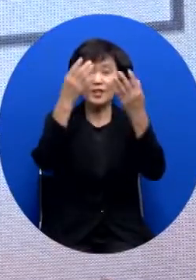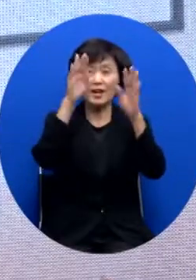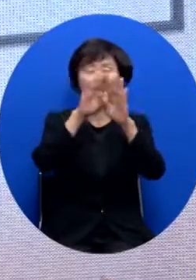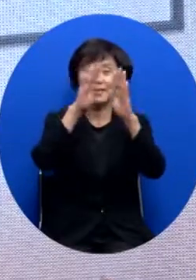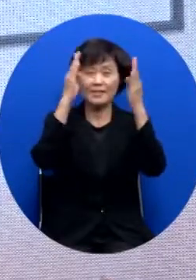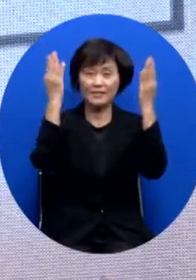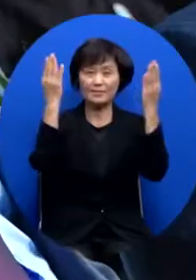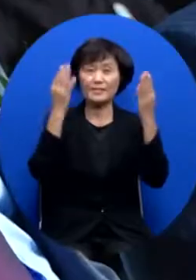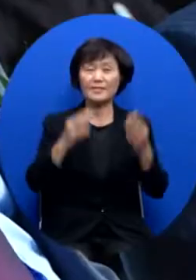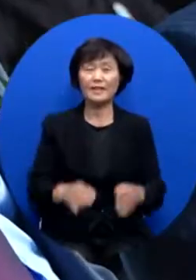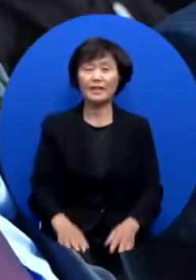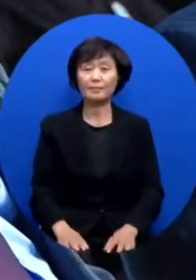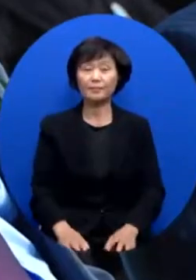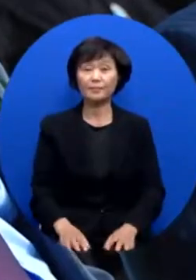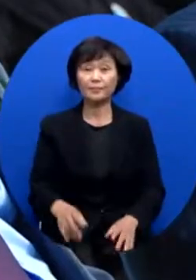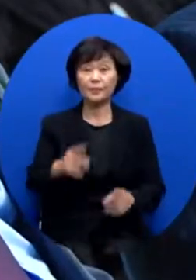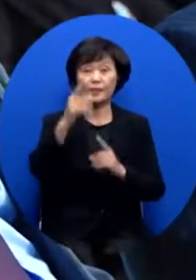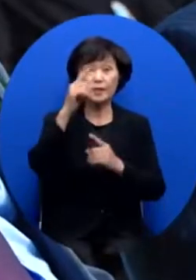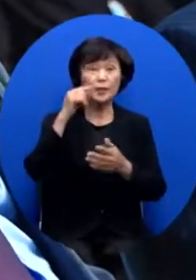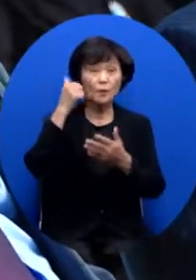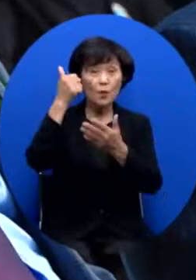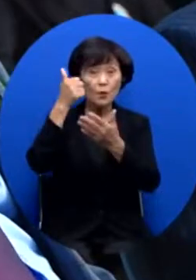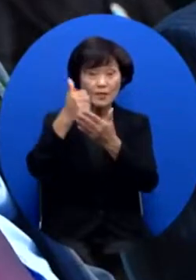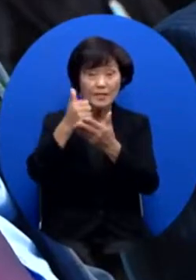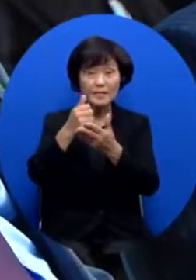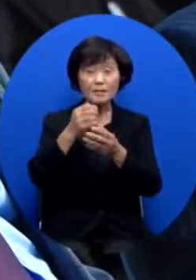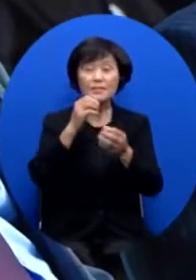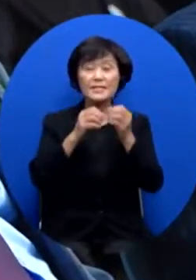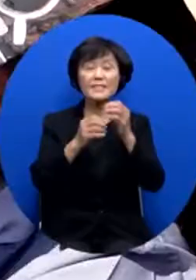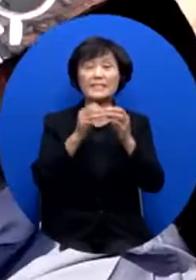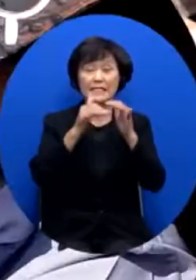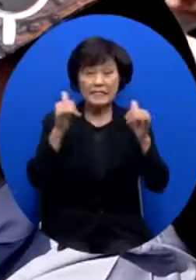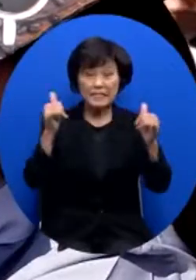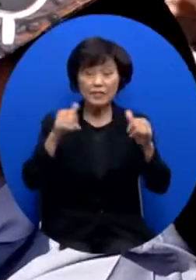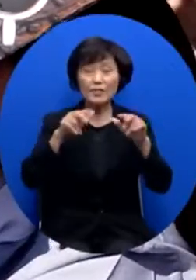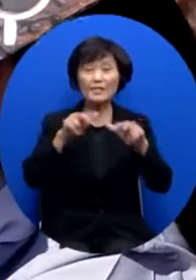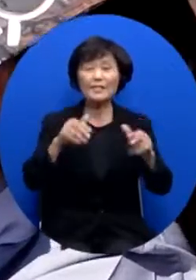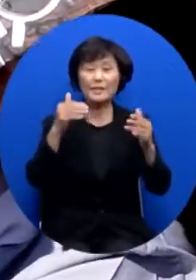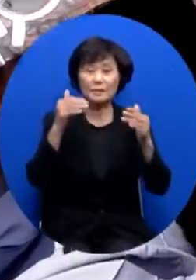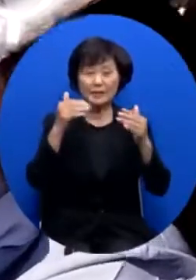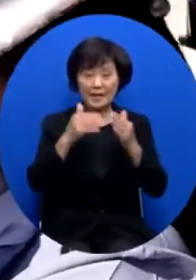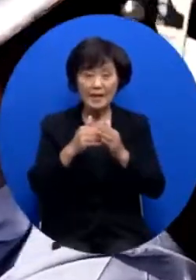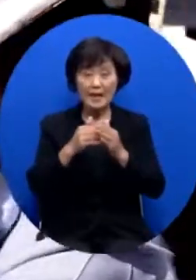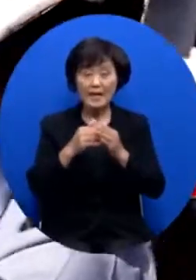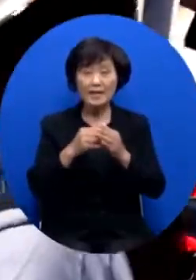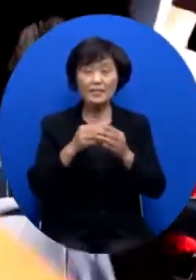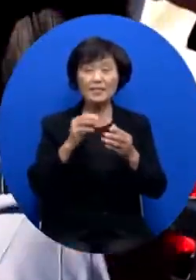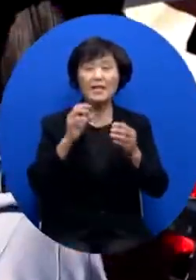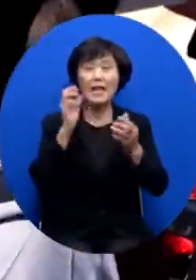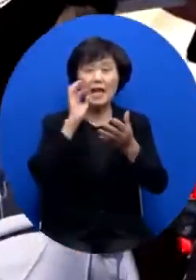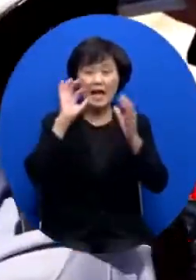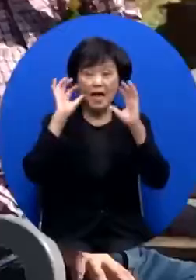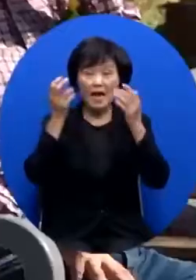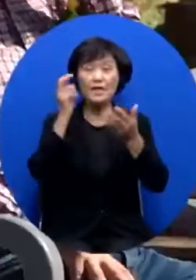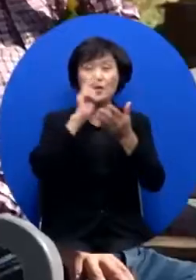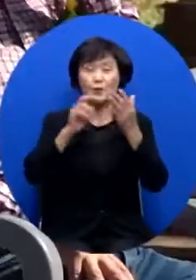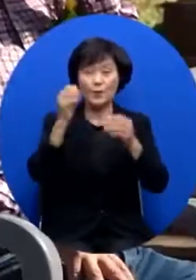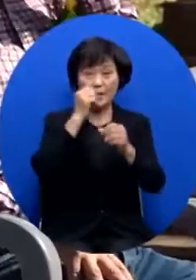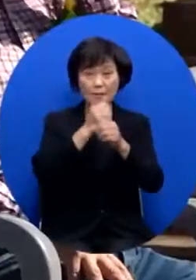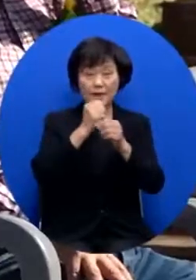기념사업의 위원장 이구일 목사는 시인으로서 지금까지 전해오는 동요를 만든 이태선 윤춘병 목사님을